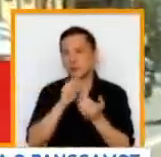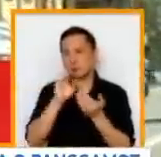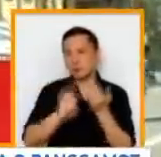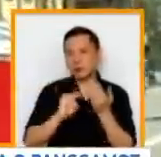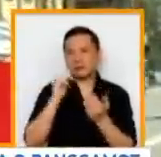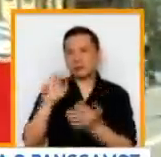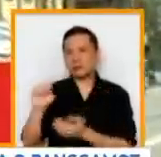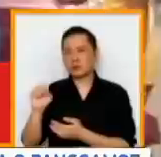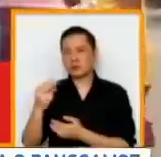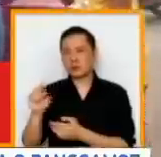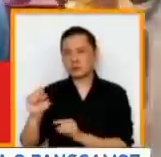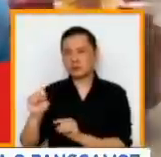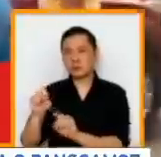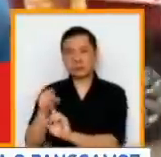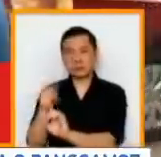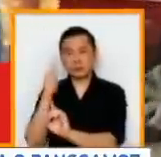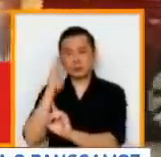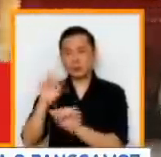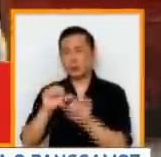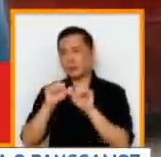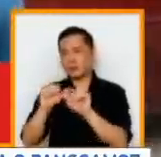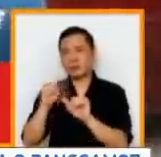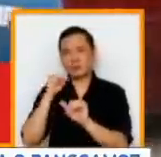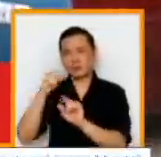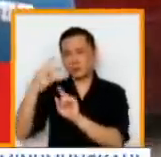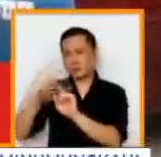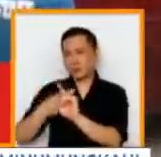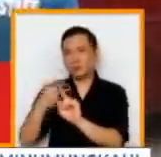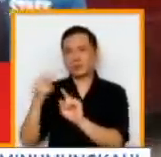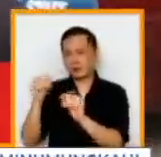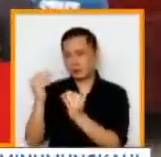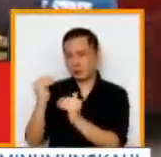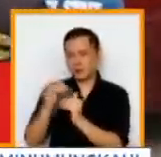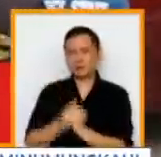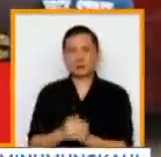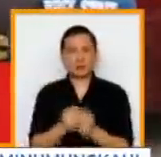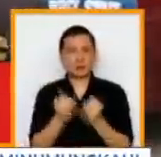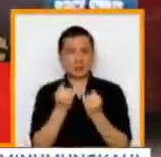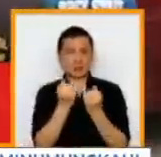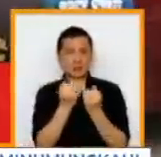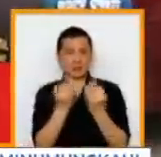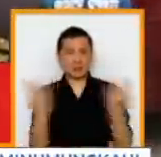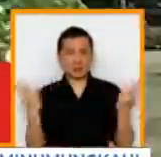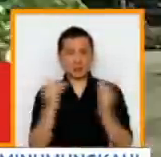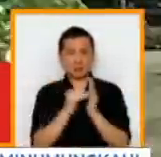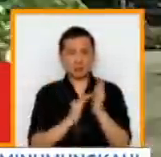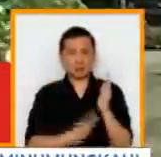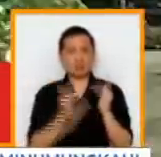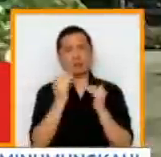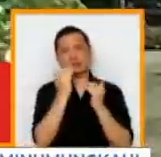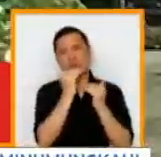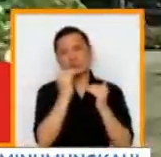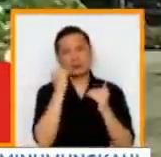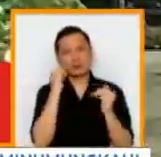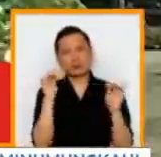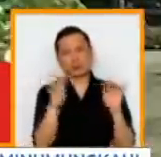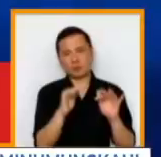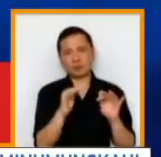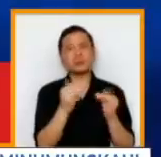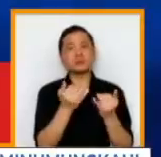na tatagal ng 2 buwan. Limitado rin ang bilang ng mga estudyante sa isang klase, pero magpapatuloy pa rin ang distance